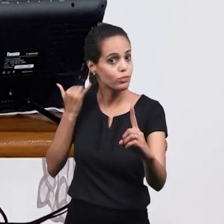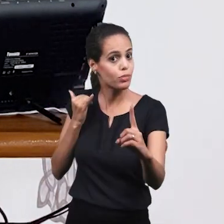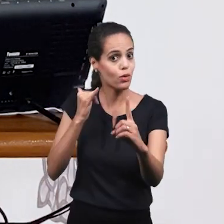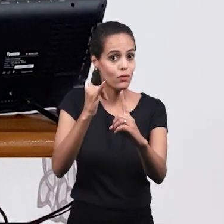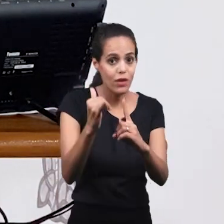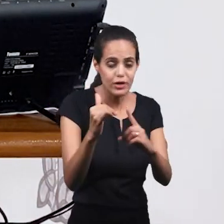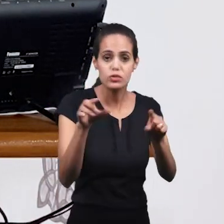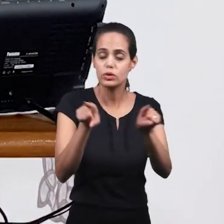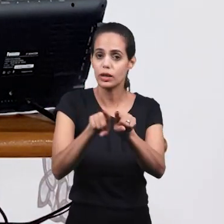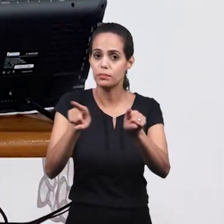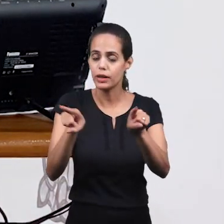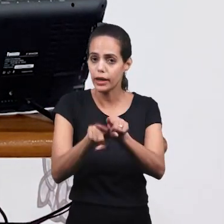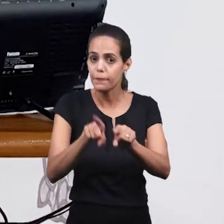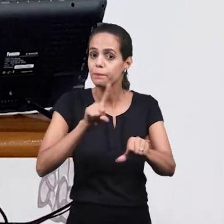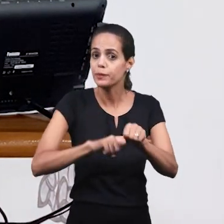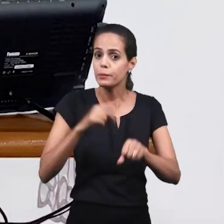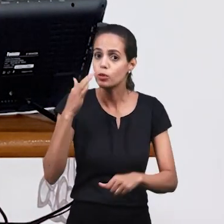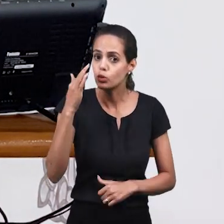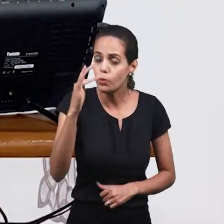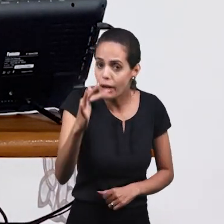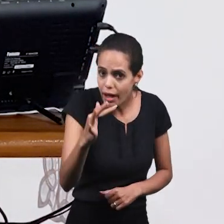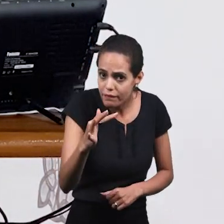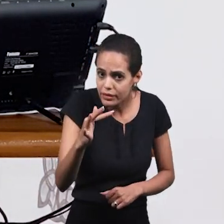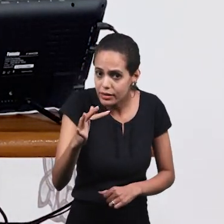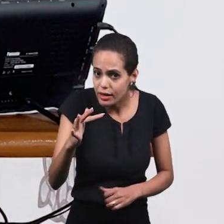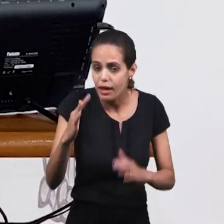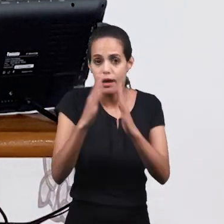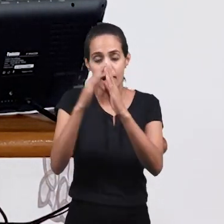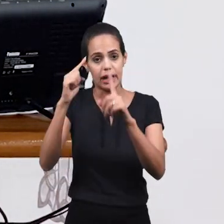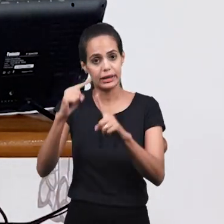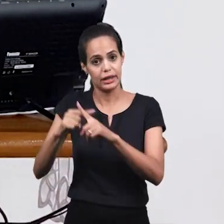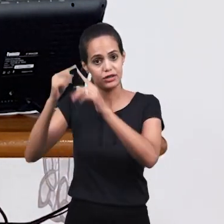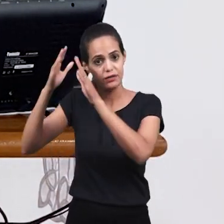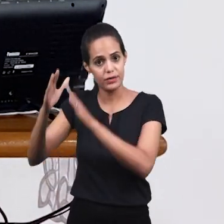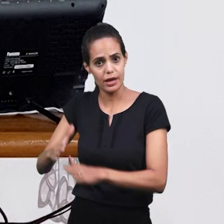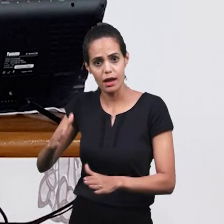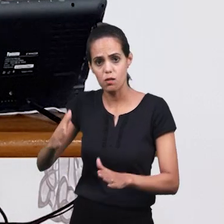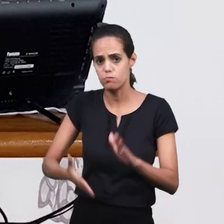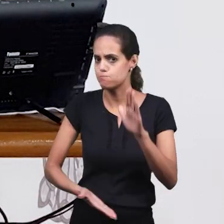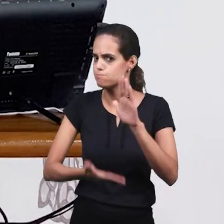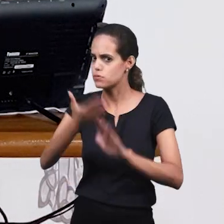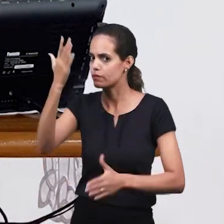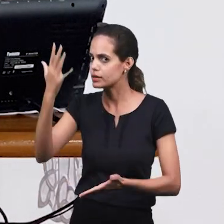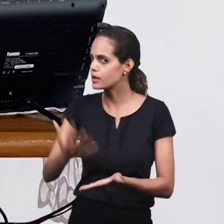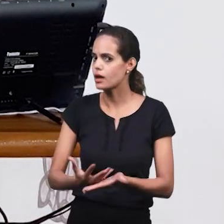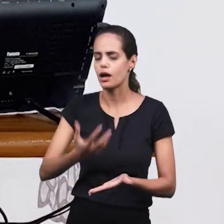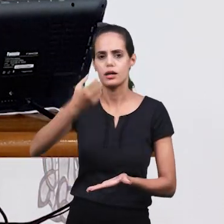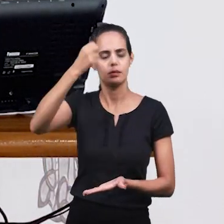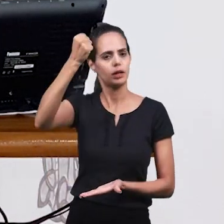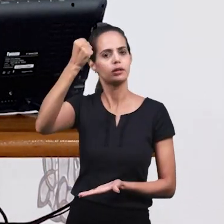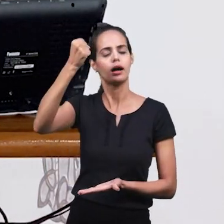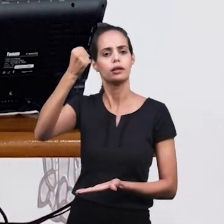sortie vers la vie éternelle avec Dieu. Donc, le message que le Saint-Esprit, en ce moment, il